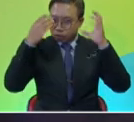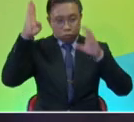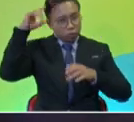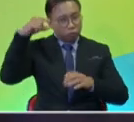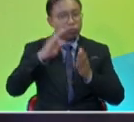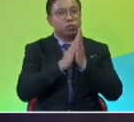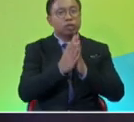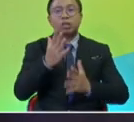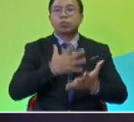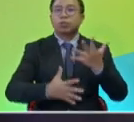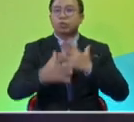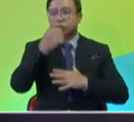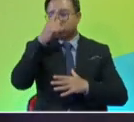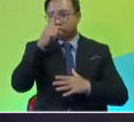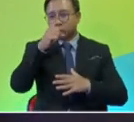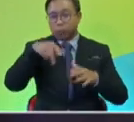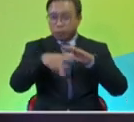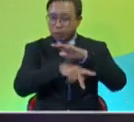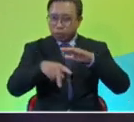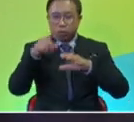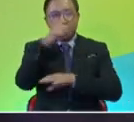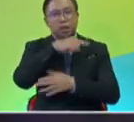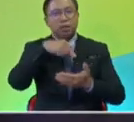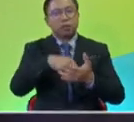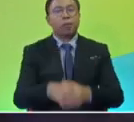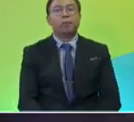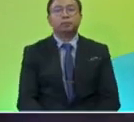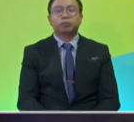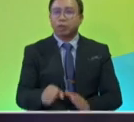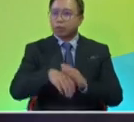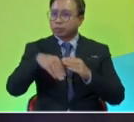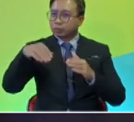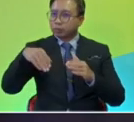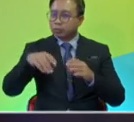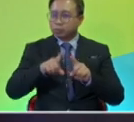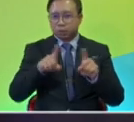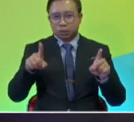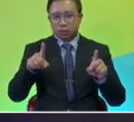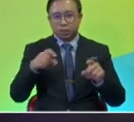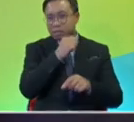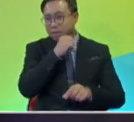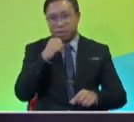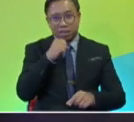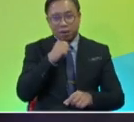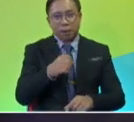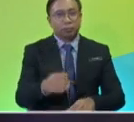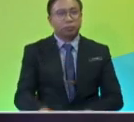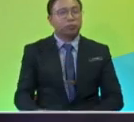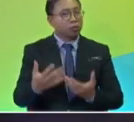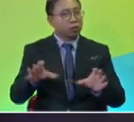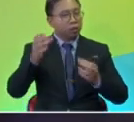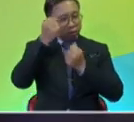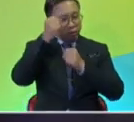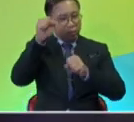jurubahasa syarat kita untuk slot prasekolah hari ini dan sebelum kita berpisah Cikgu kita nak nyanyi ke ya nak nyanyi ya Cikgu bersedia